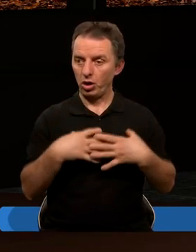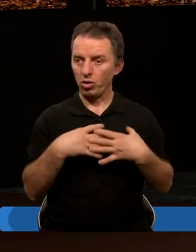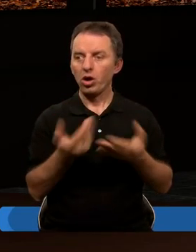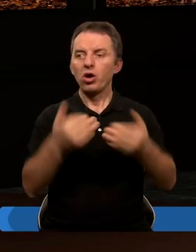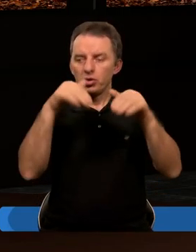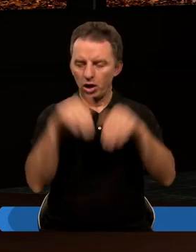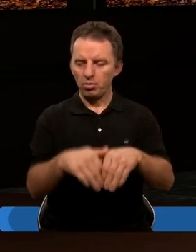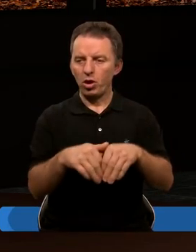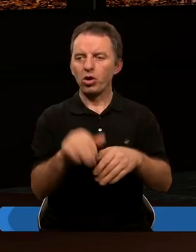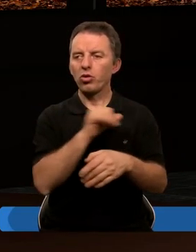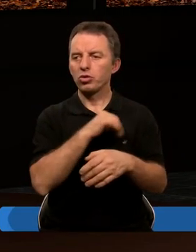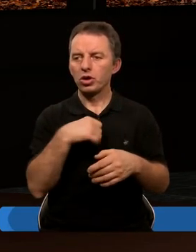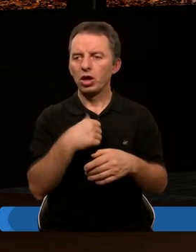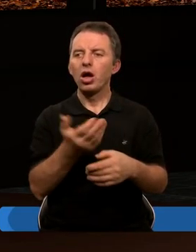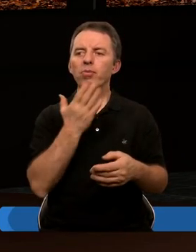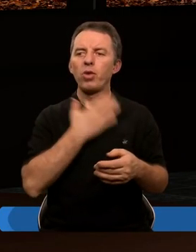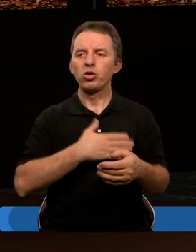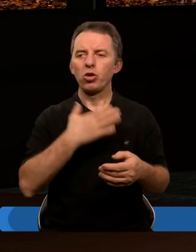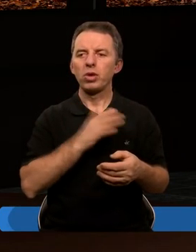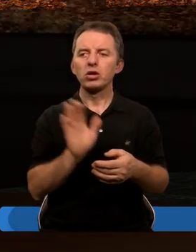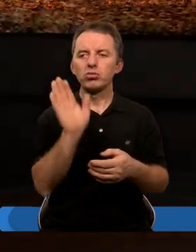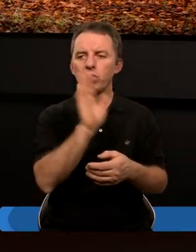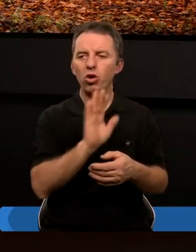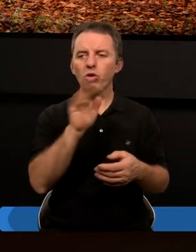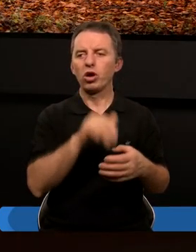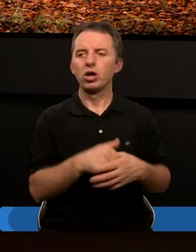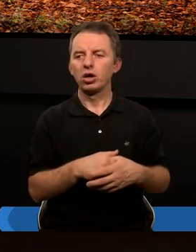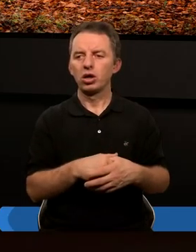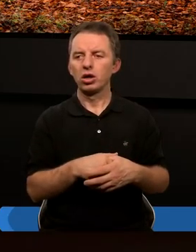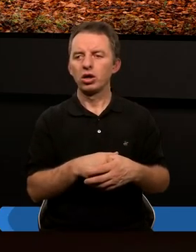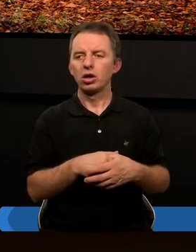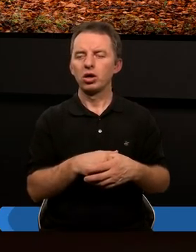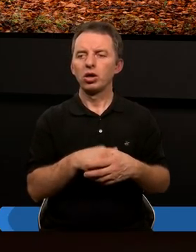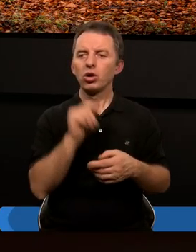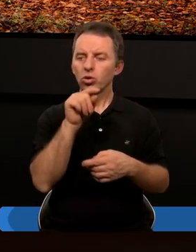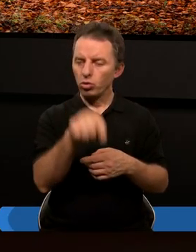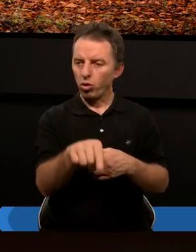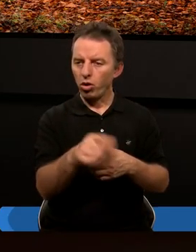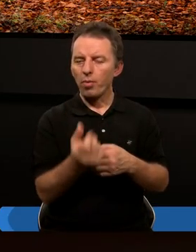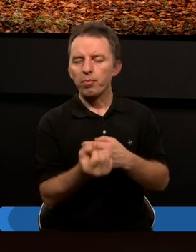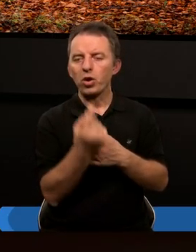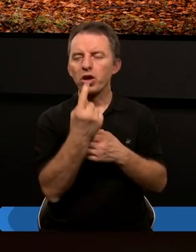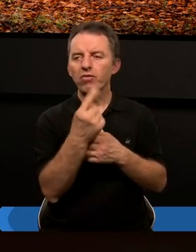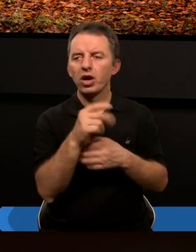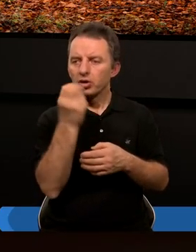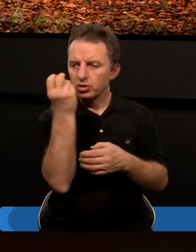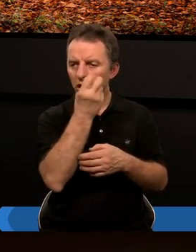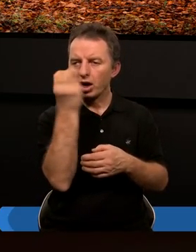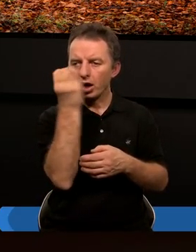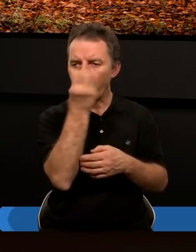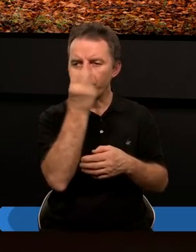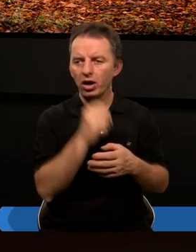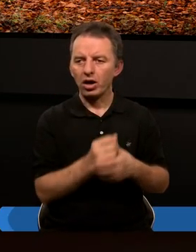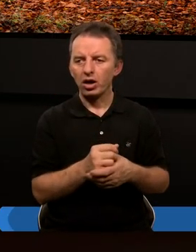nie mogą się podobać Bogu. No i tutaj się pojawia też ciekawy